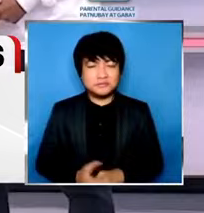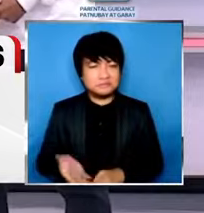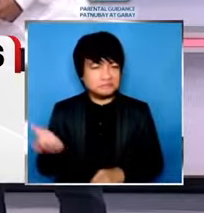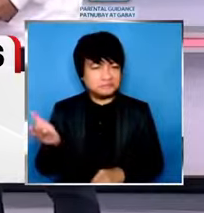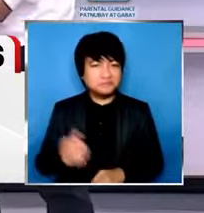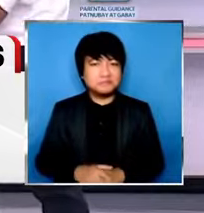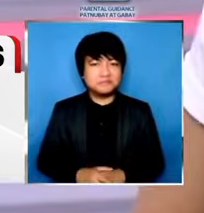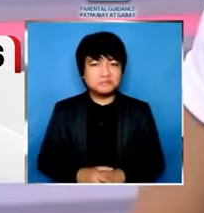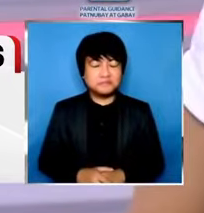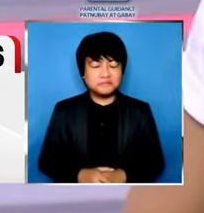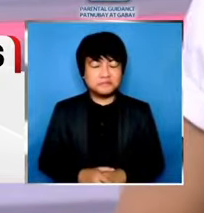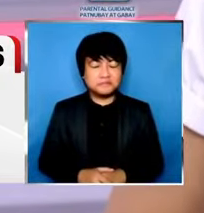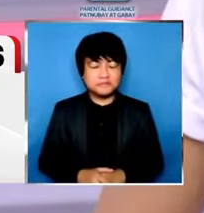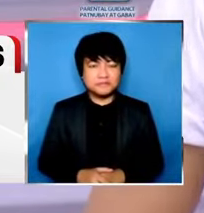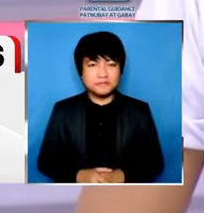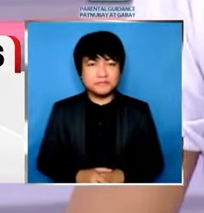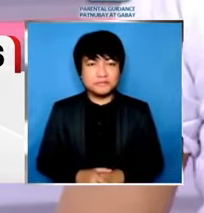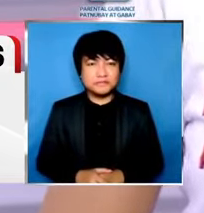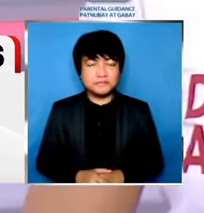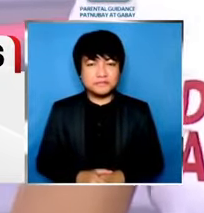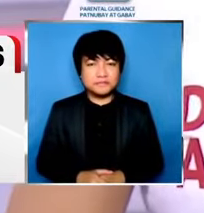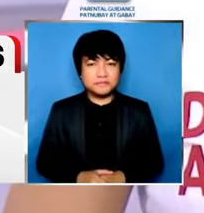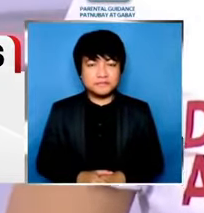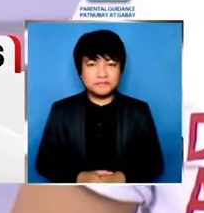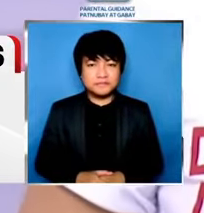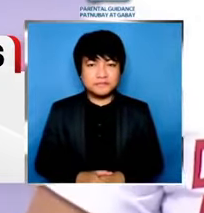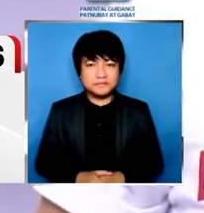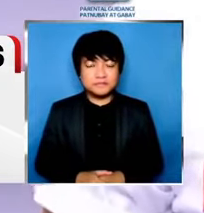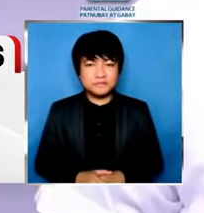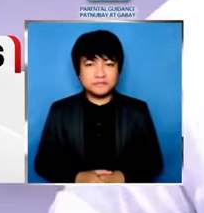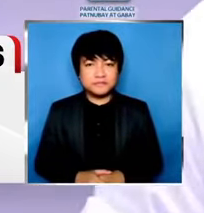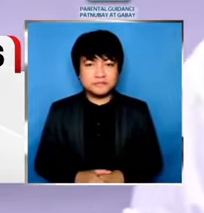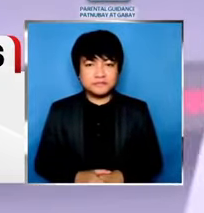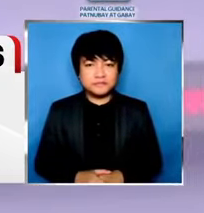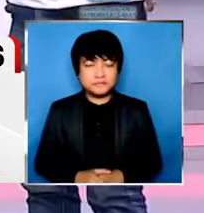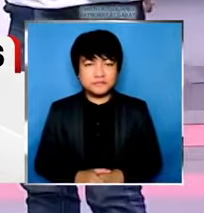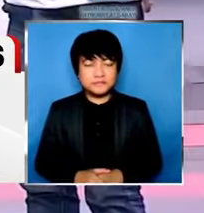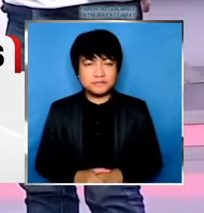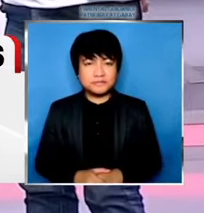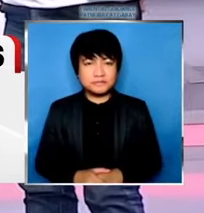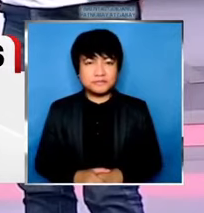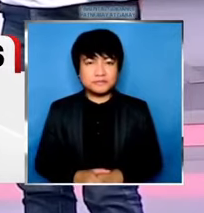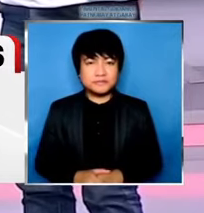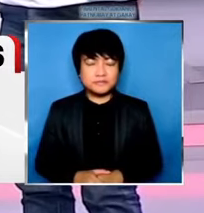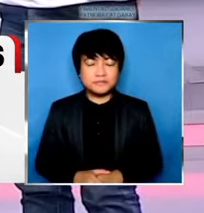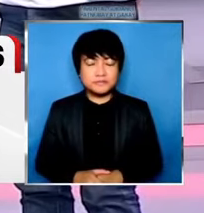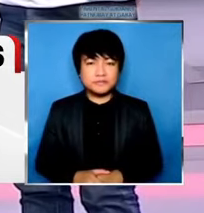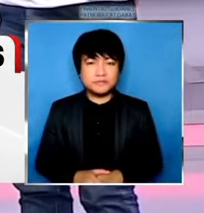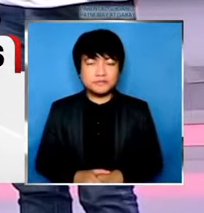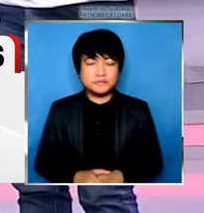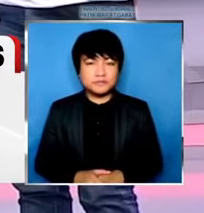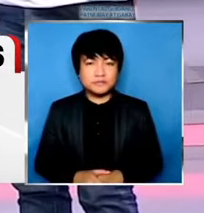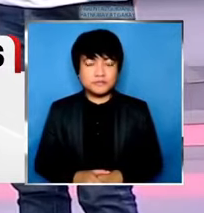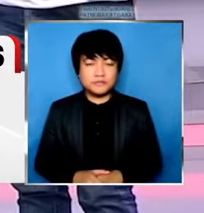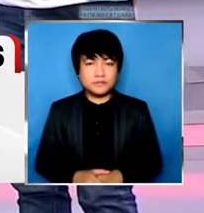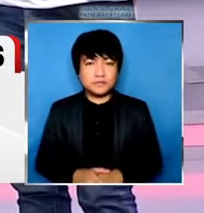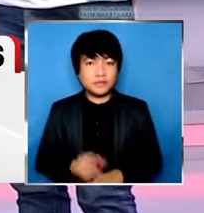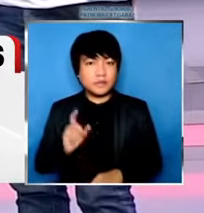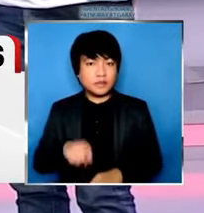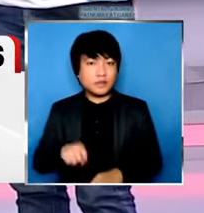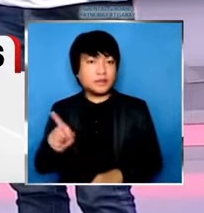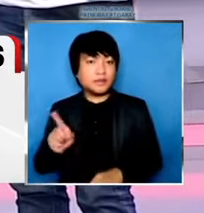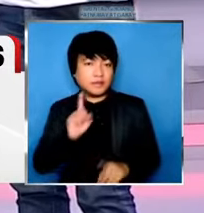alam. Tatlo. Ikaw ang una. Ikaw muna, no? Ang sasagot, kailangan ka magbigay ng tatlo. Tatlong tamang sagot,